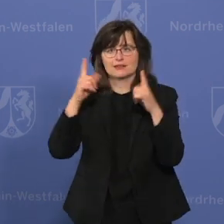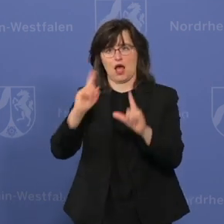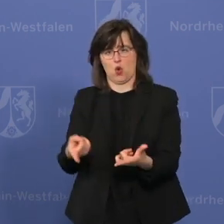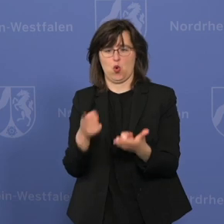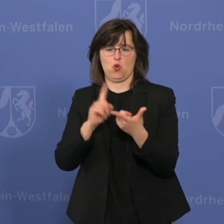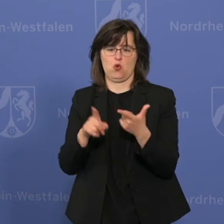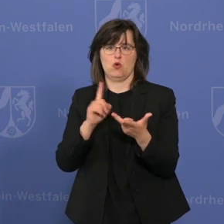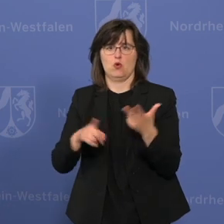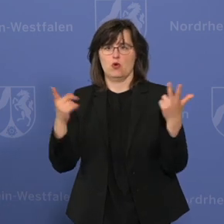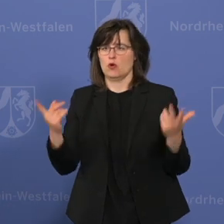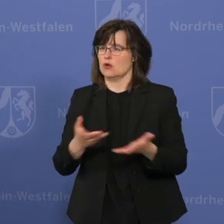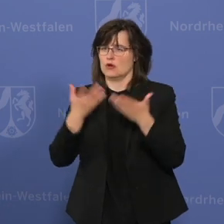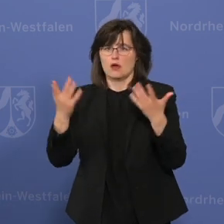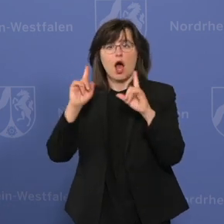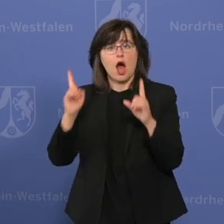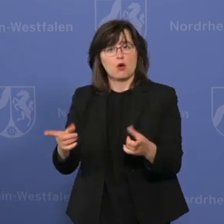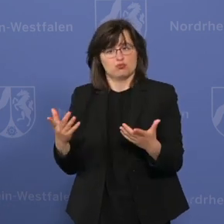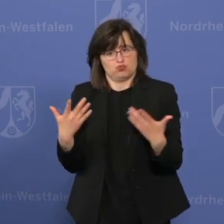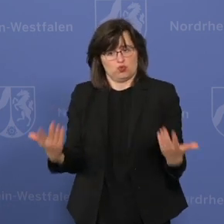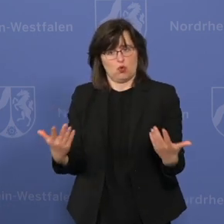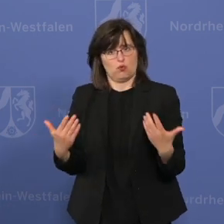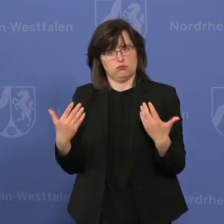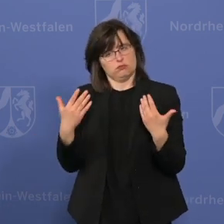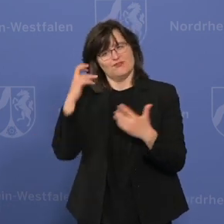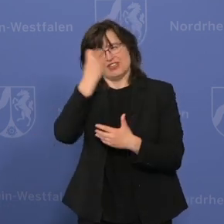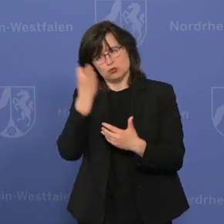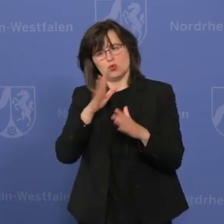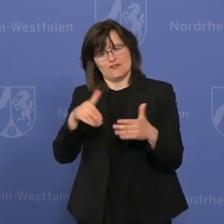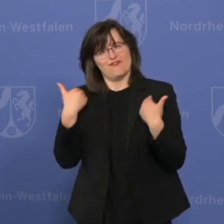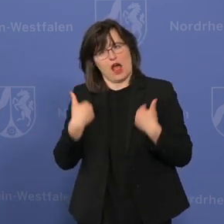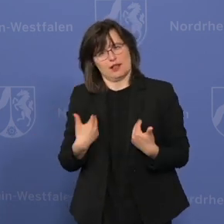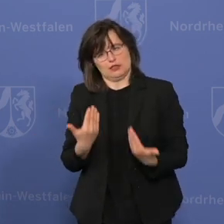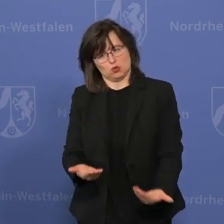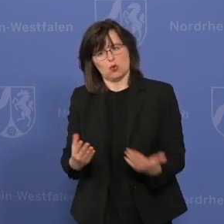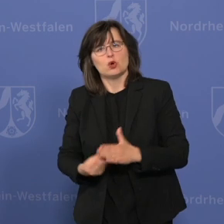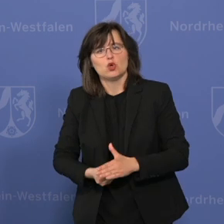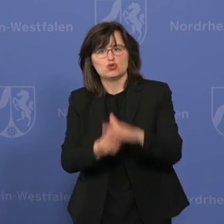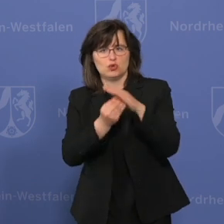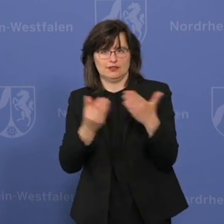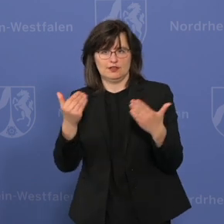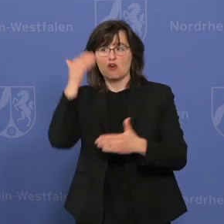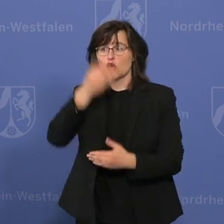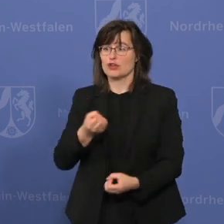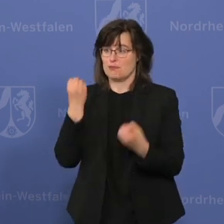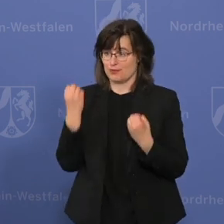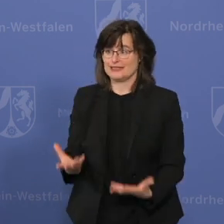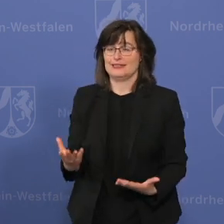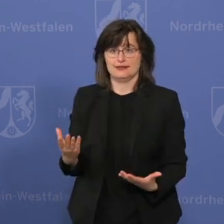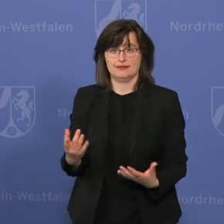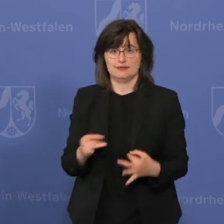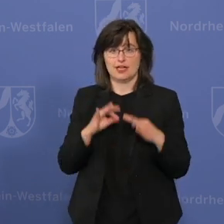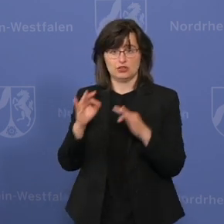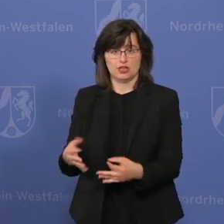hier versuchen, dieses Verhalten zu unterstützen. Aber wir müssen sehen, evidenzbasiert ist bisher nach